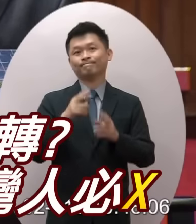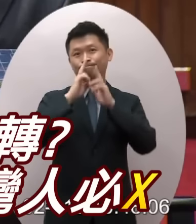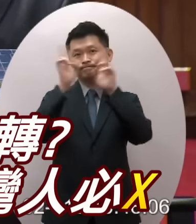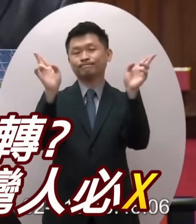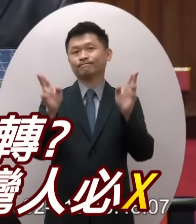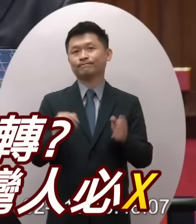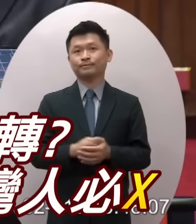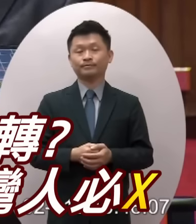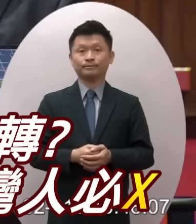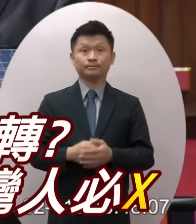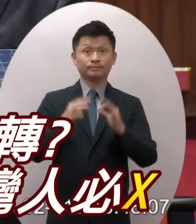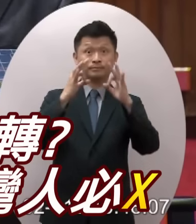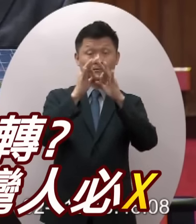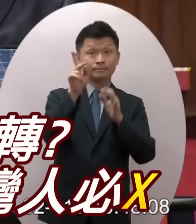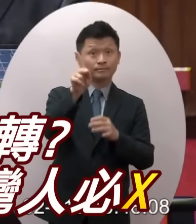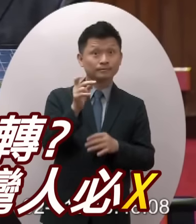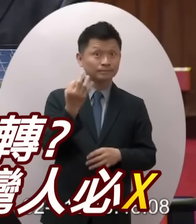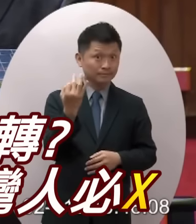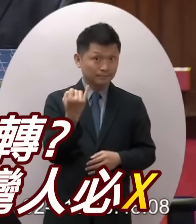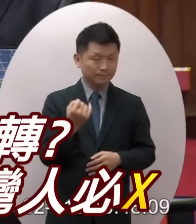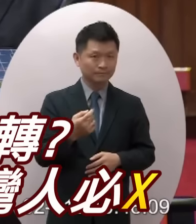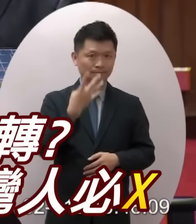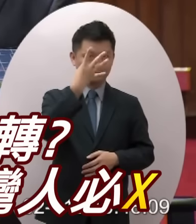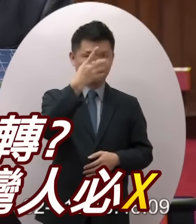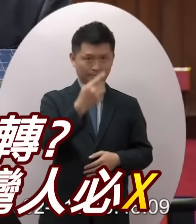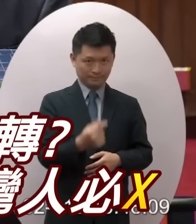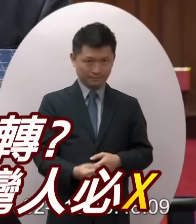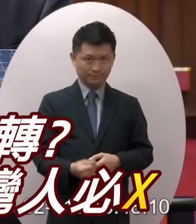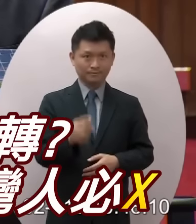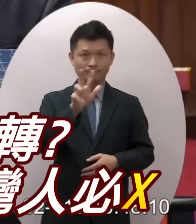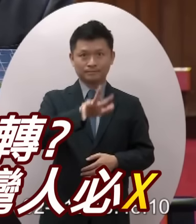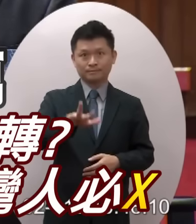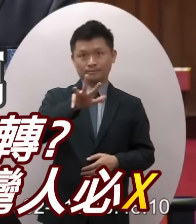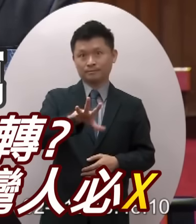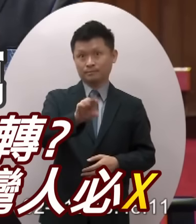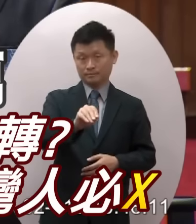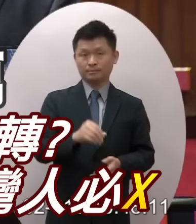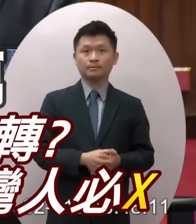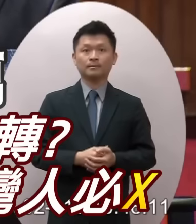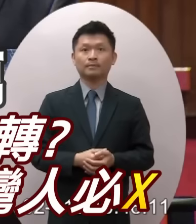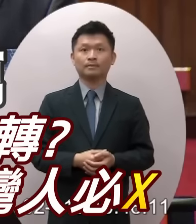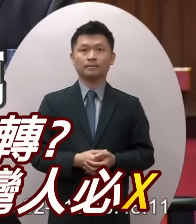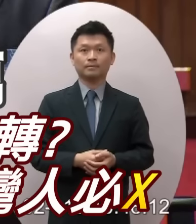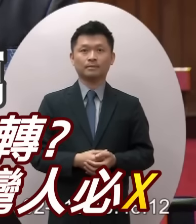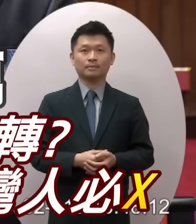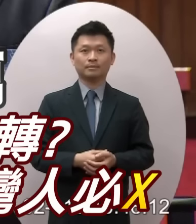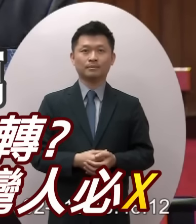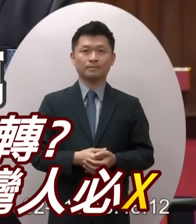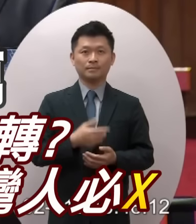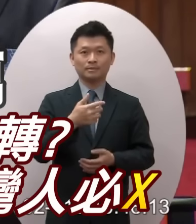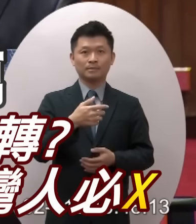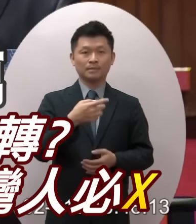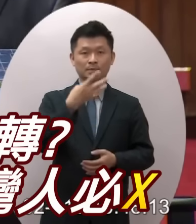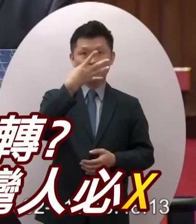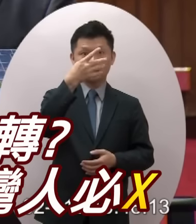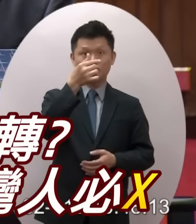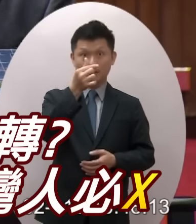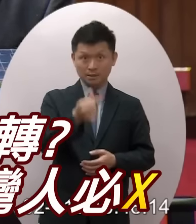六亿银行借偌济，会当借四亿八。上含慢的就对了，会当借四亿二